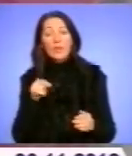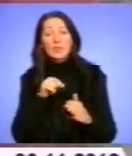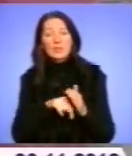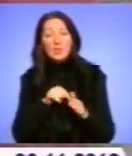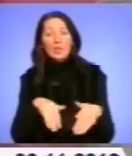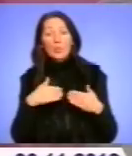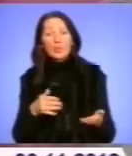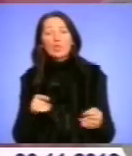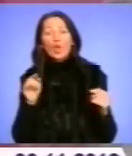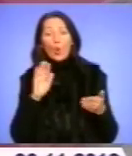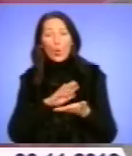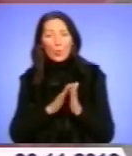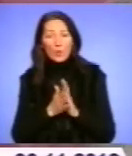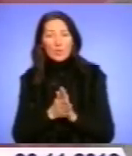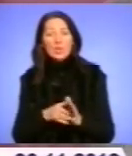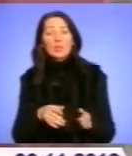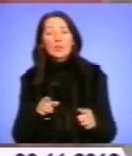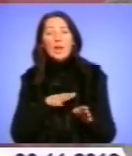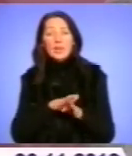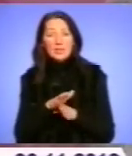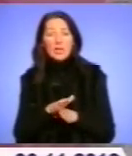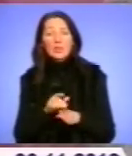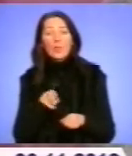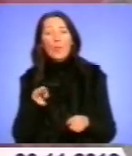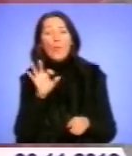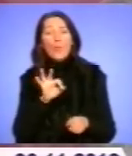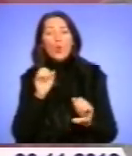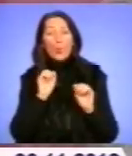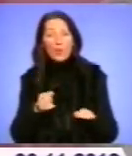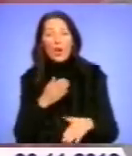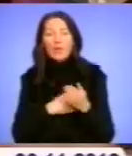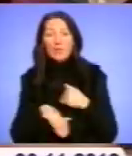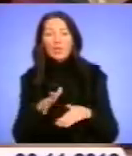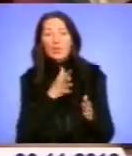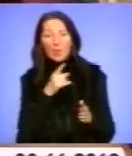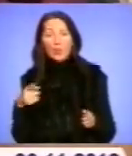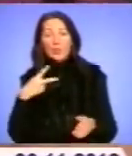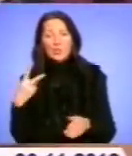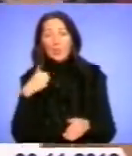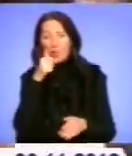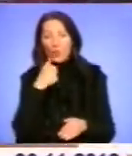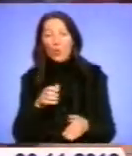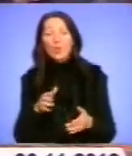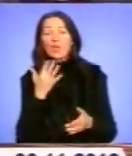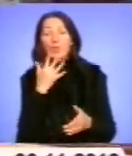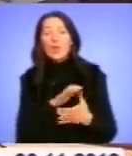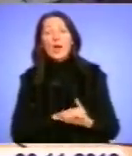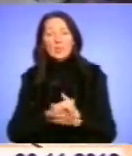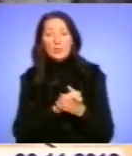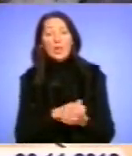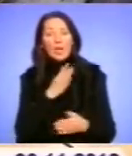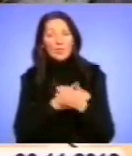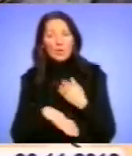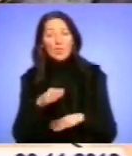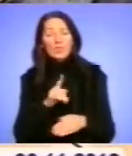національним планом дій з реалізації концепції про права інвалідів на період до 20 року. Національна асамблея інвалідів наполягає, щоб офіційні